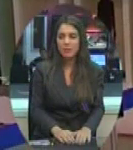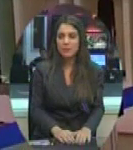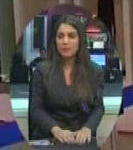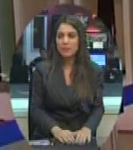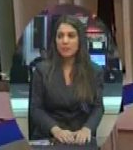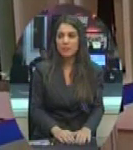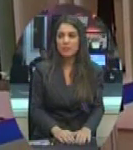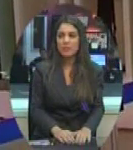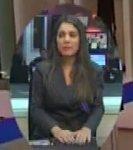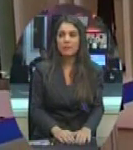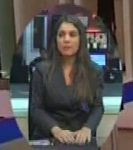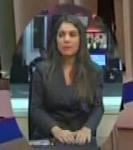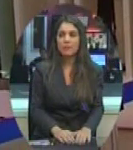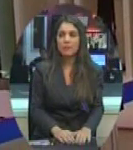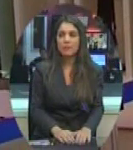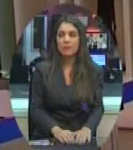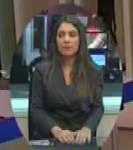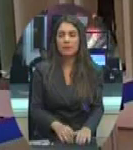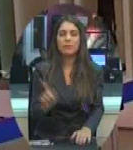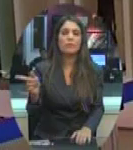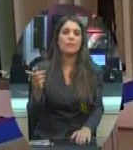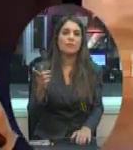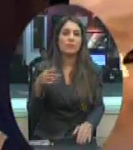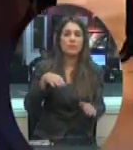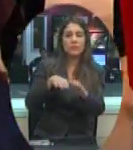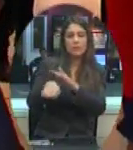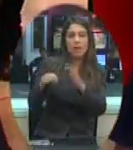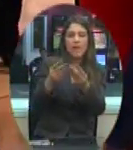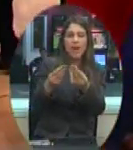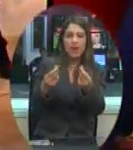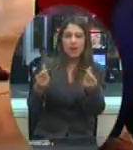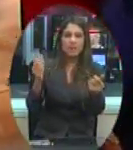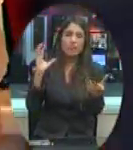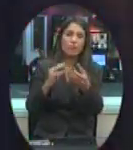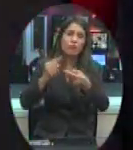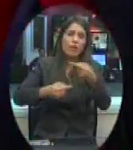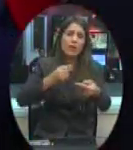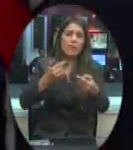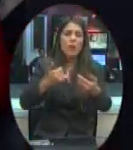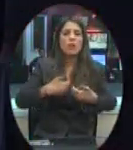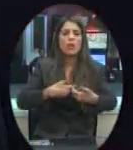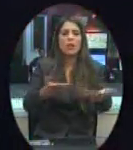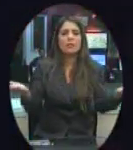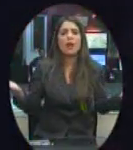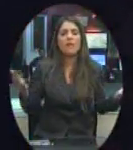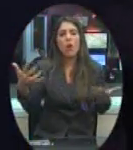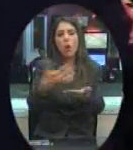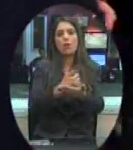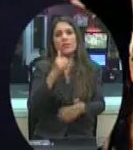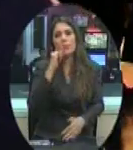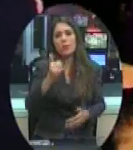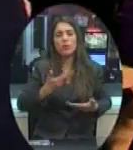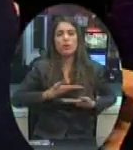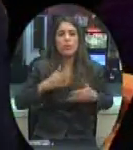לאחר שאלה אבק במהלך השנים במרתפי הכנסת, נחשף היום לציבור הרחב אוסף המתנות שקיבלו נבחרי